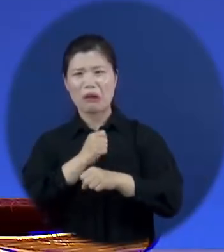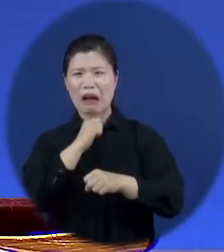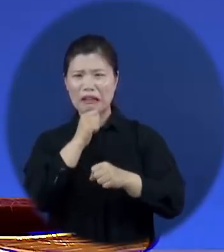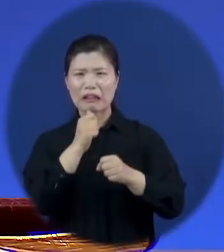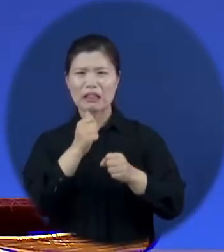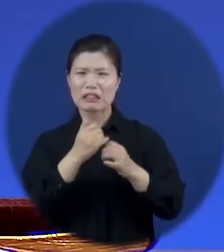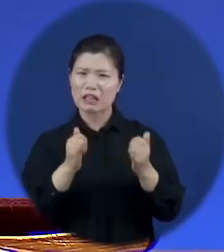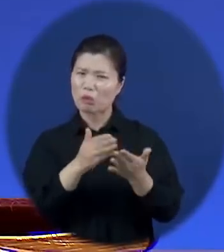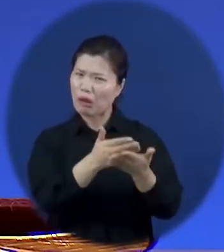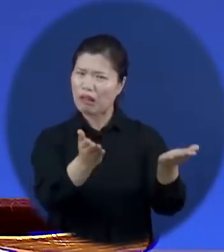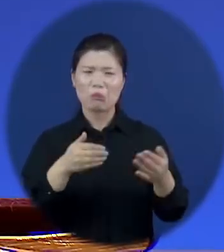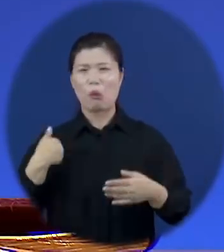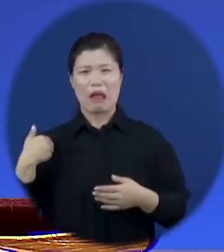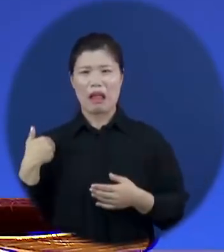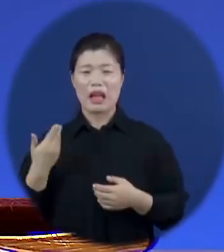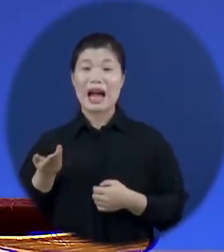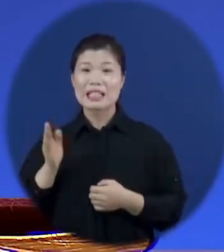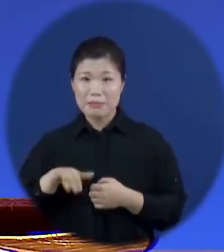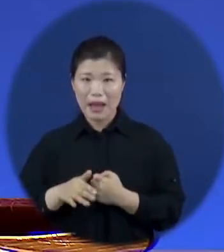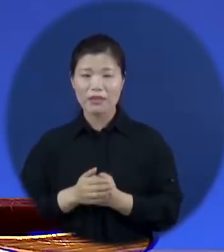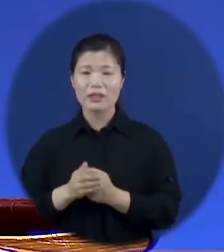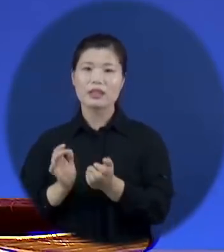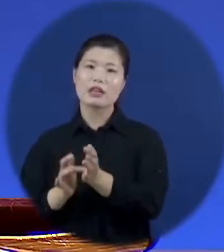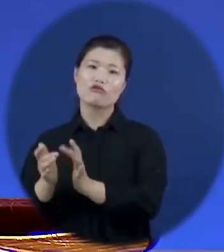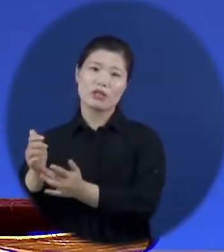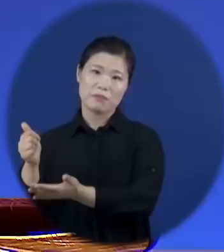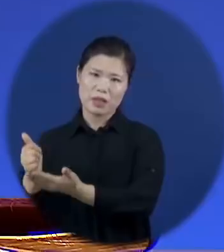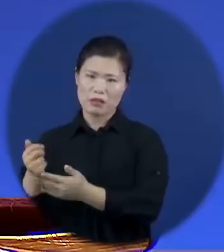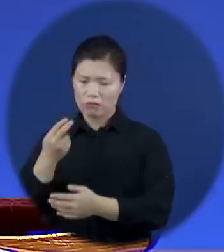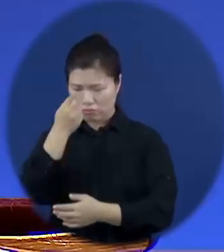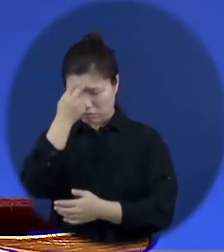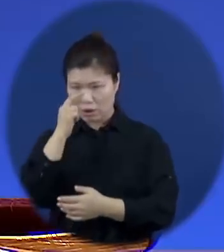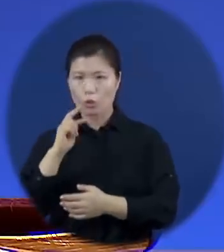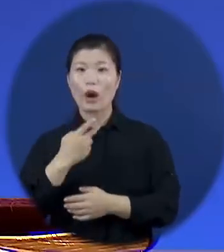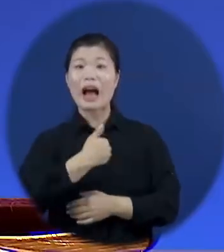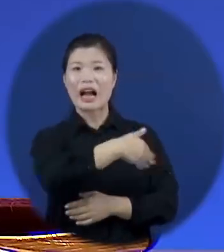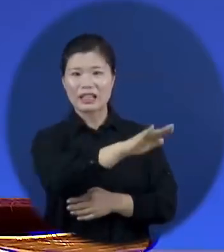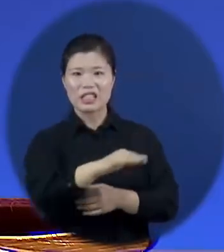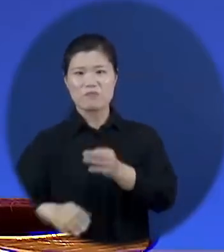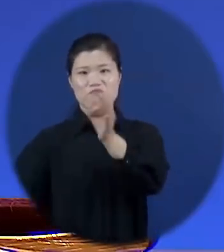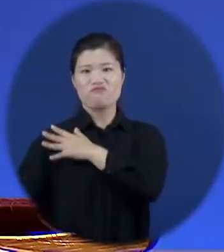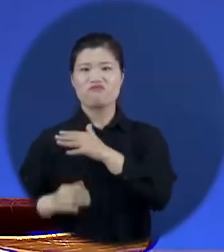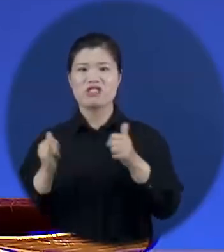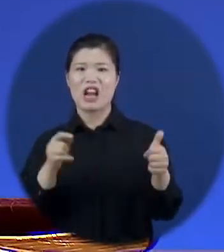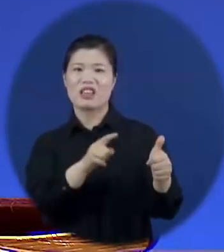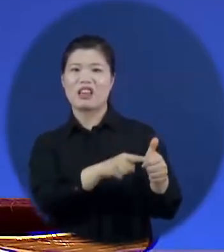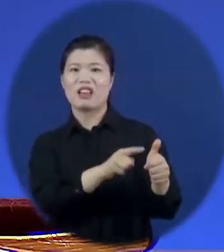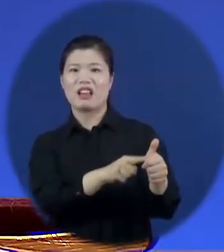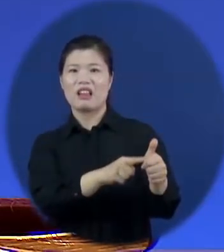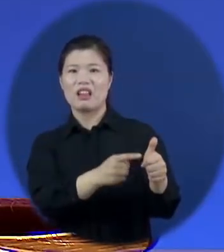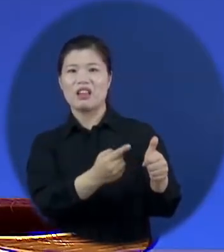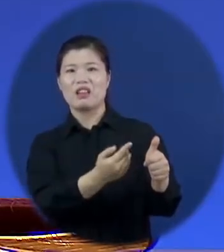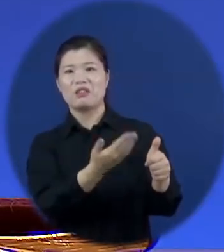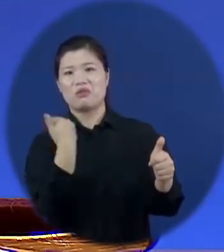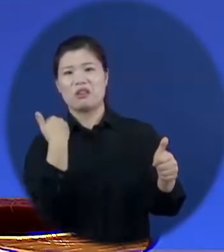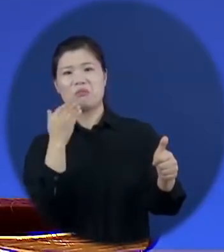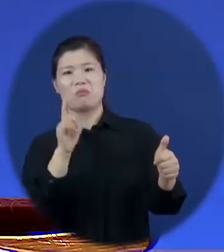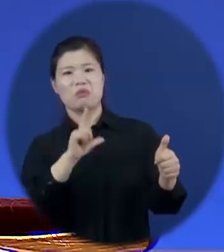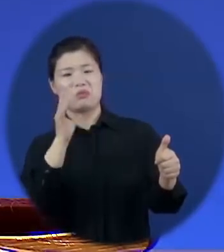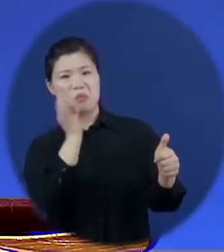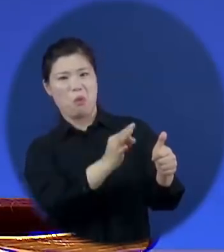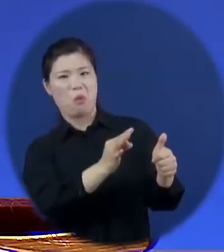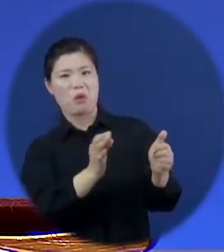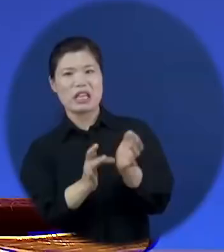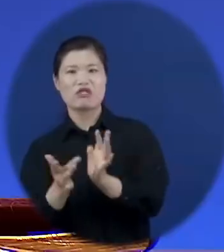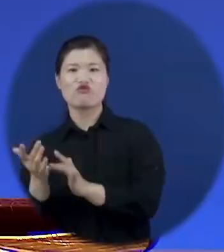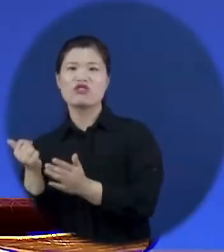말씀하고 있지 않습니다. 다만 예수님께서는 근심하며 돌아가는 부자의 뒷모습을 보시면서